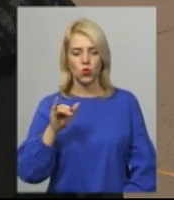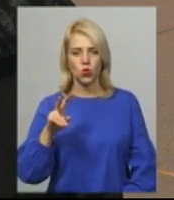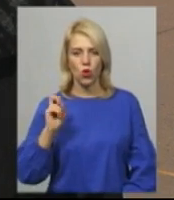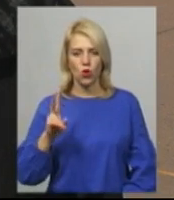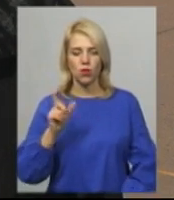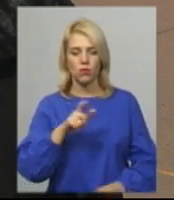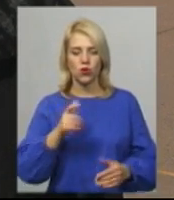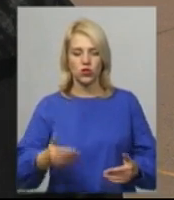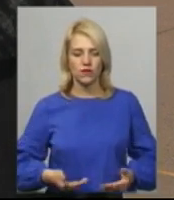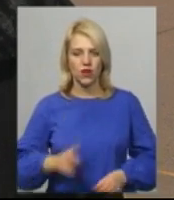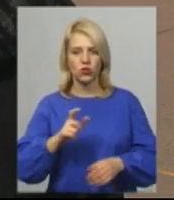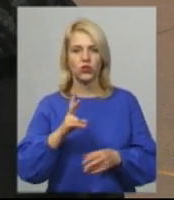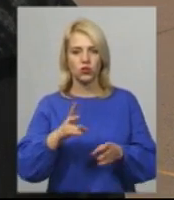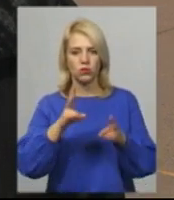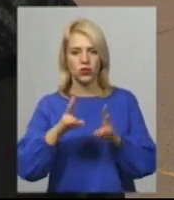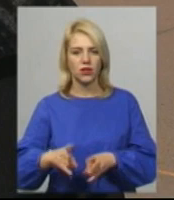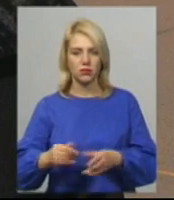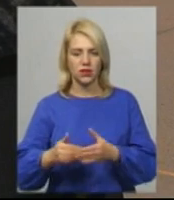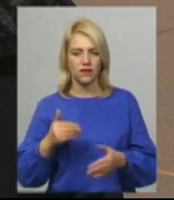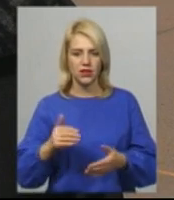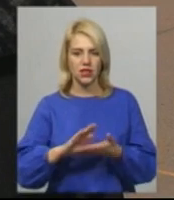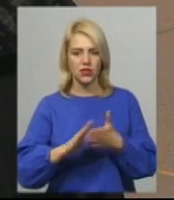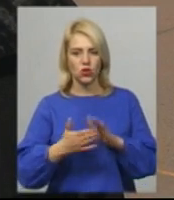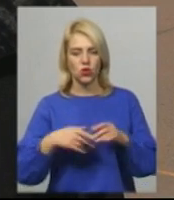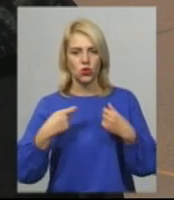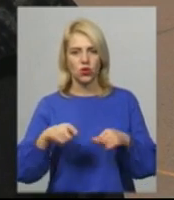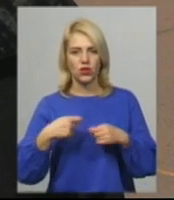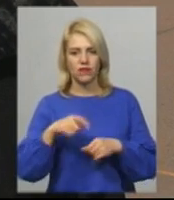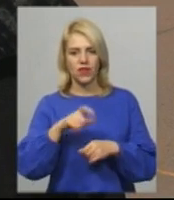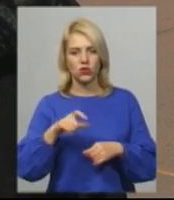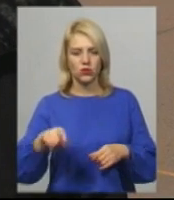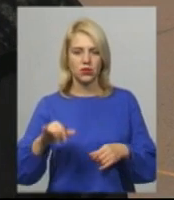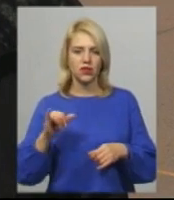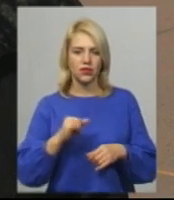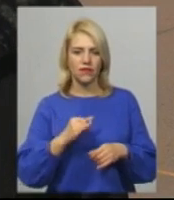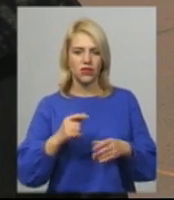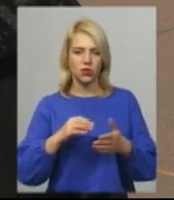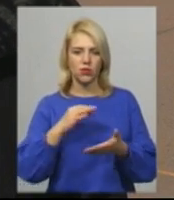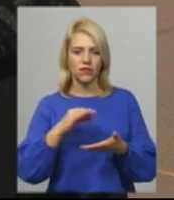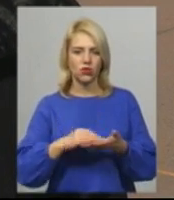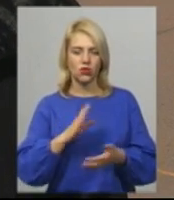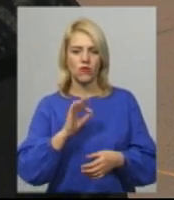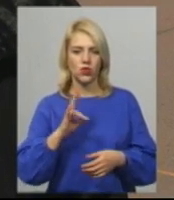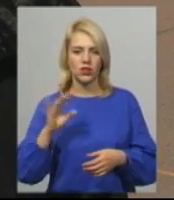потерпіли від ситуації торгівлі людьми, і відповідно вони